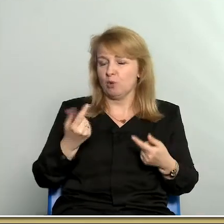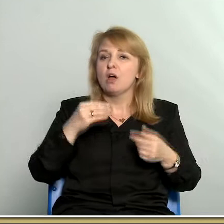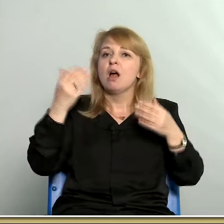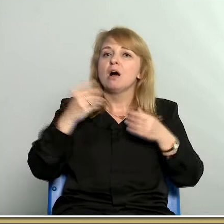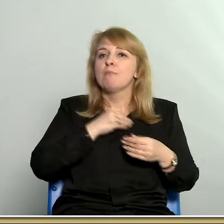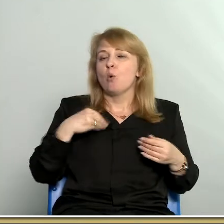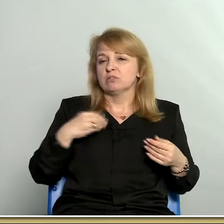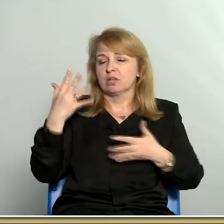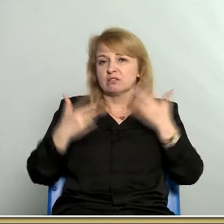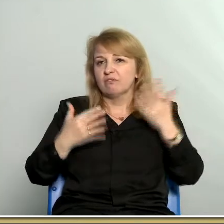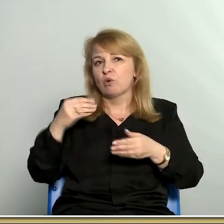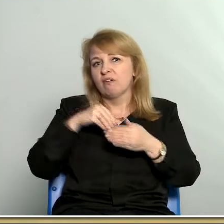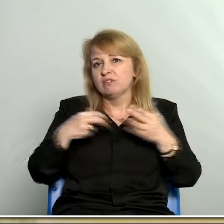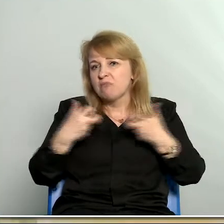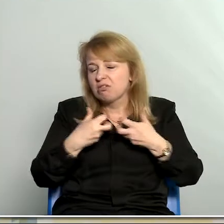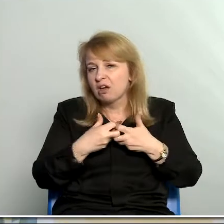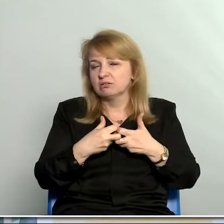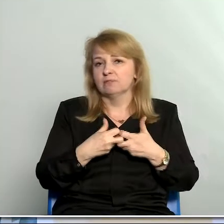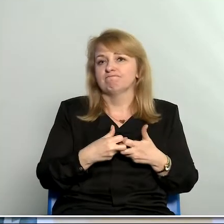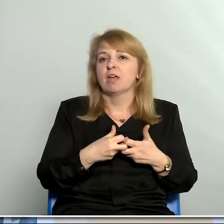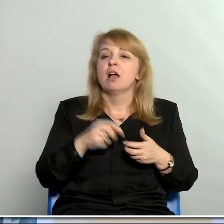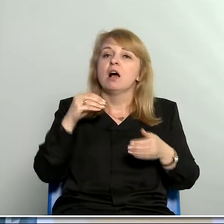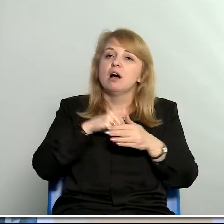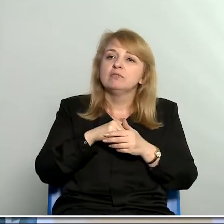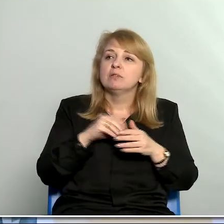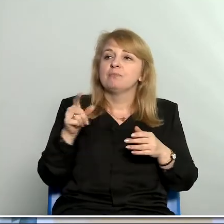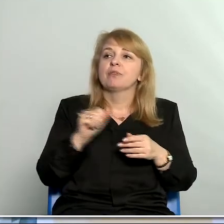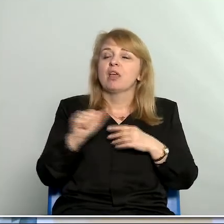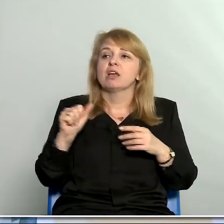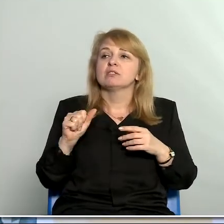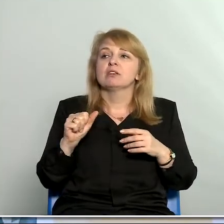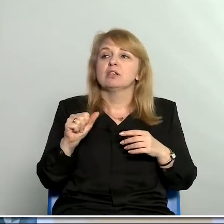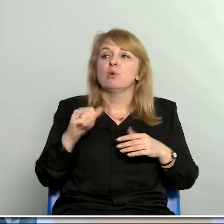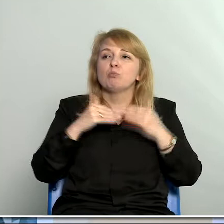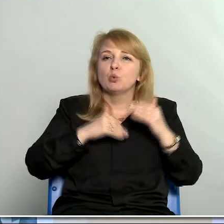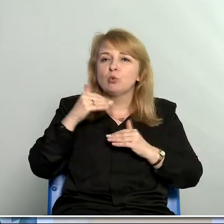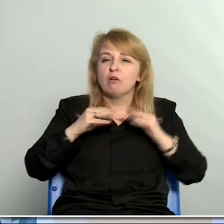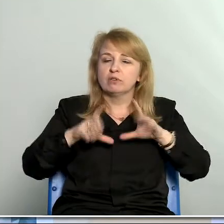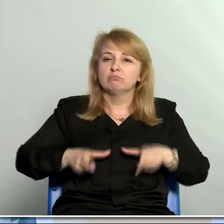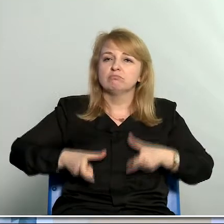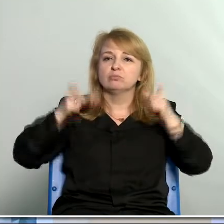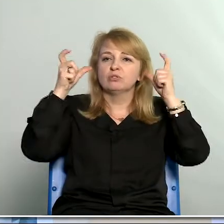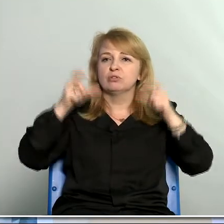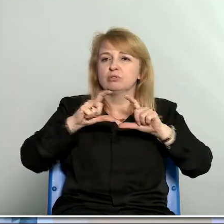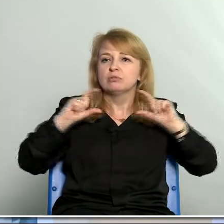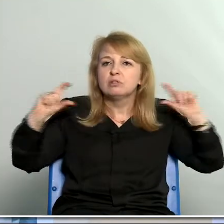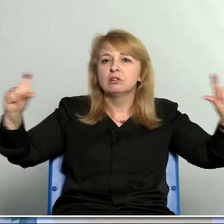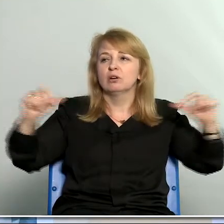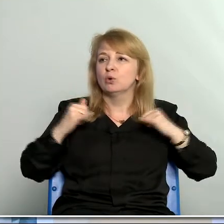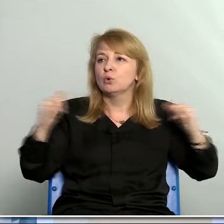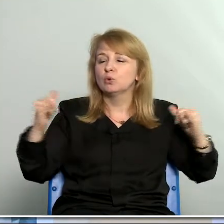Tam trzeba tego szukać. I jeżeli chodzi o kubaturę, ona jest tu tak wrzucona, jak w taki niepasujący element, ale gdzieś ją musieliśmy ująć.